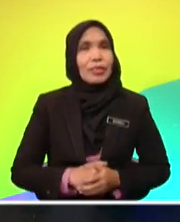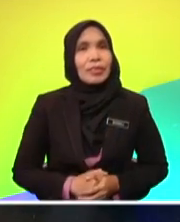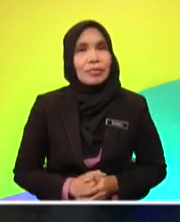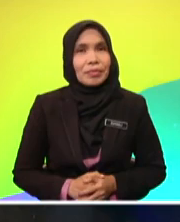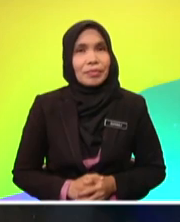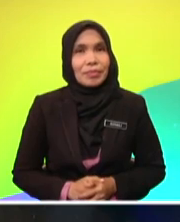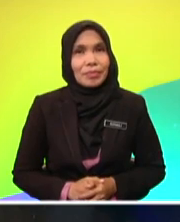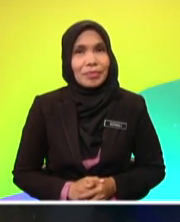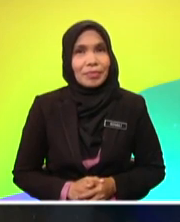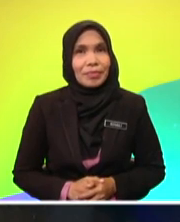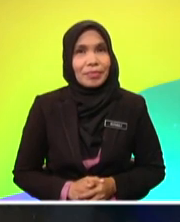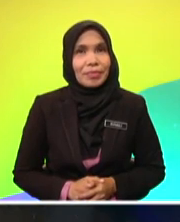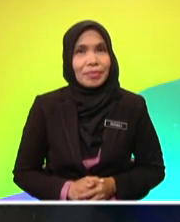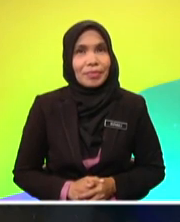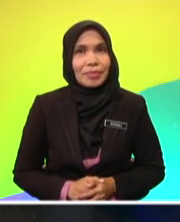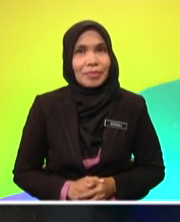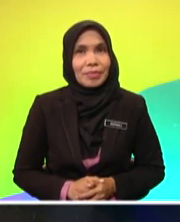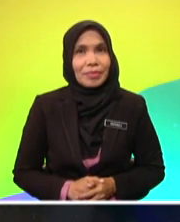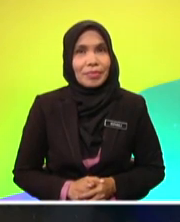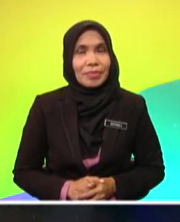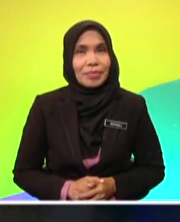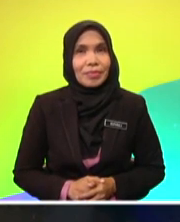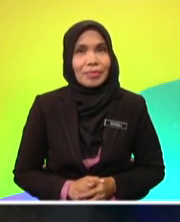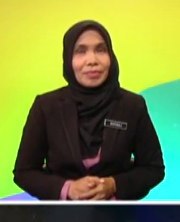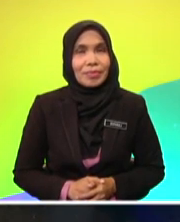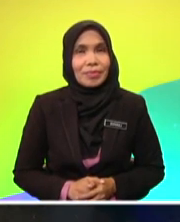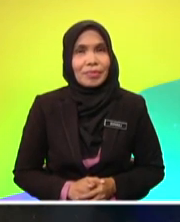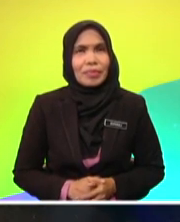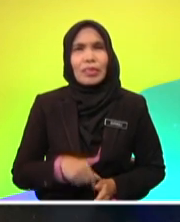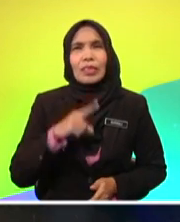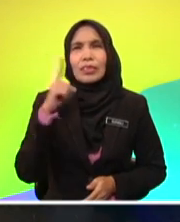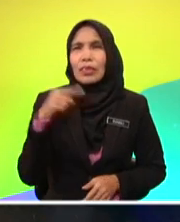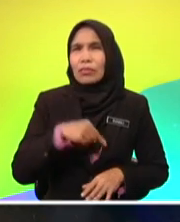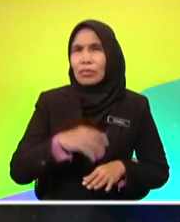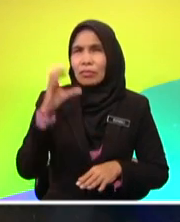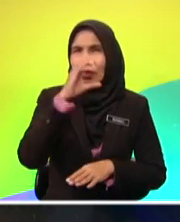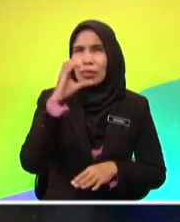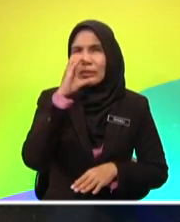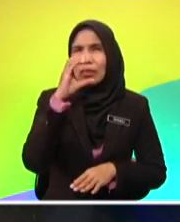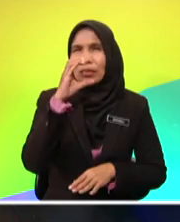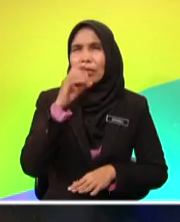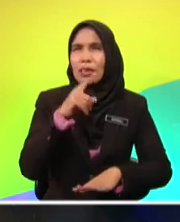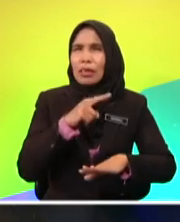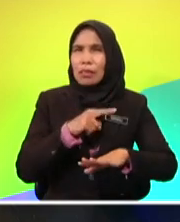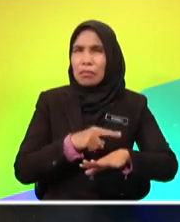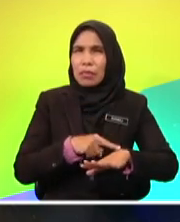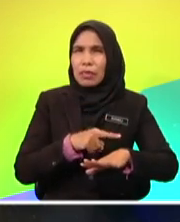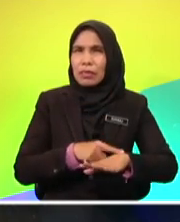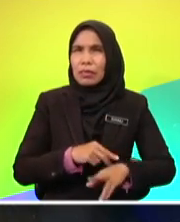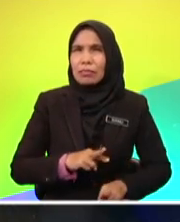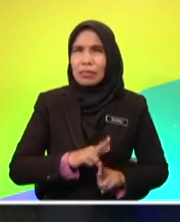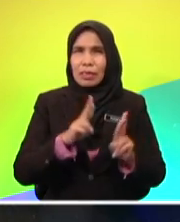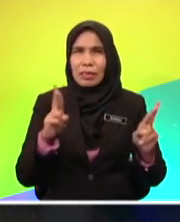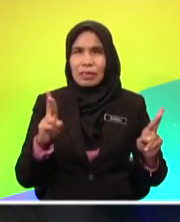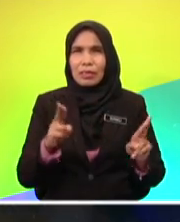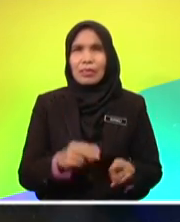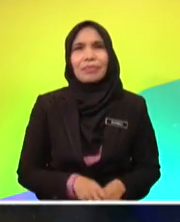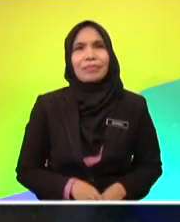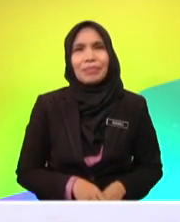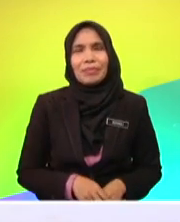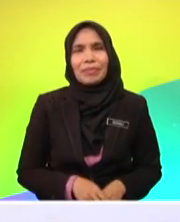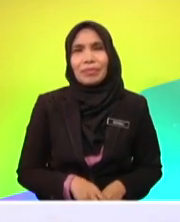gunakan biasanya famous ataupun selalu dicari waktu musim perayaan atau hari raya nak buat ketupat atau kelongsong ketupat.